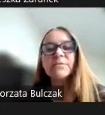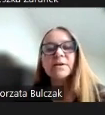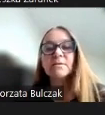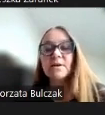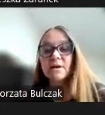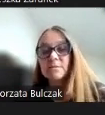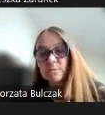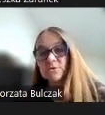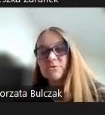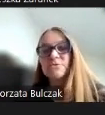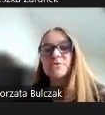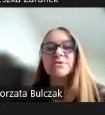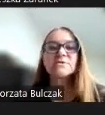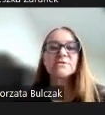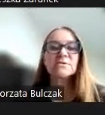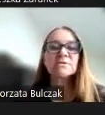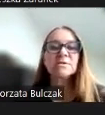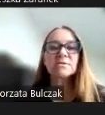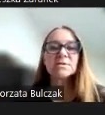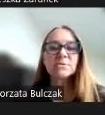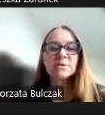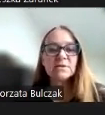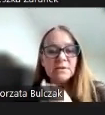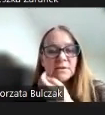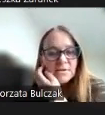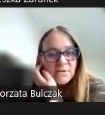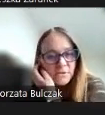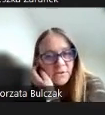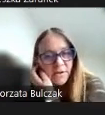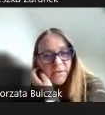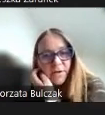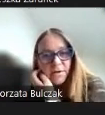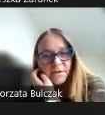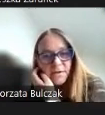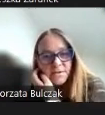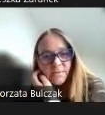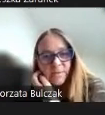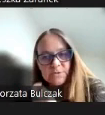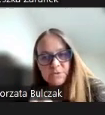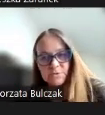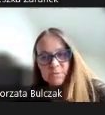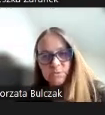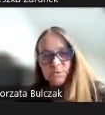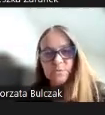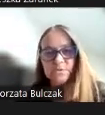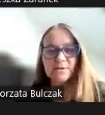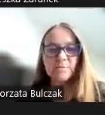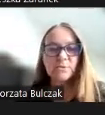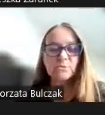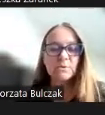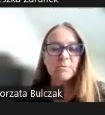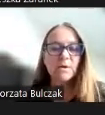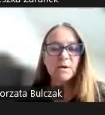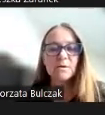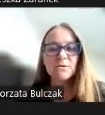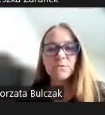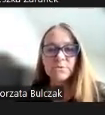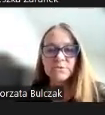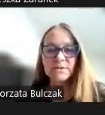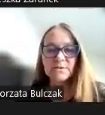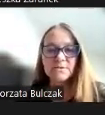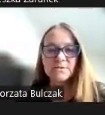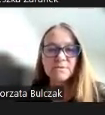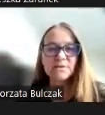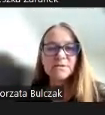szczęśliwe, na możliwość wejścia w związki. To jest akurat Ita Sponina. Ita jest chyba pierwszą osobą, którą poznałam, która ma